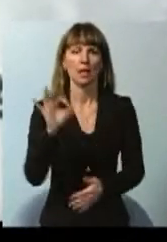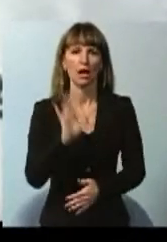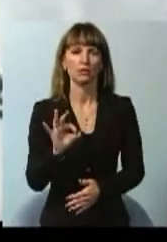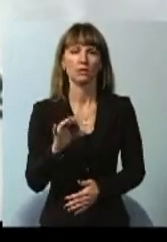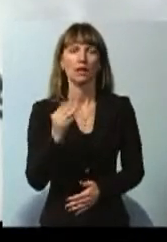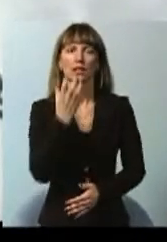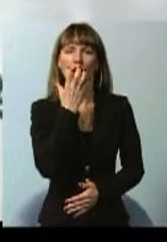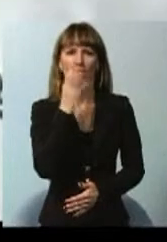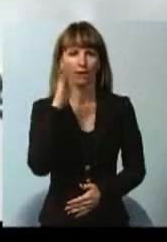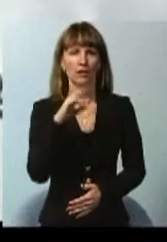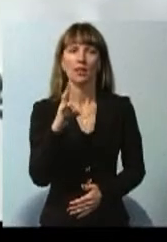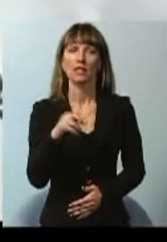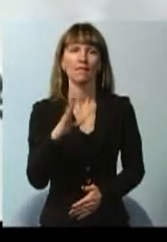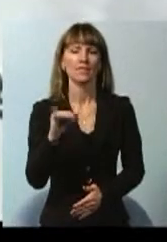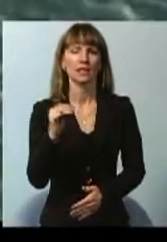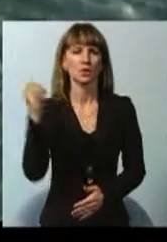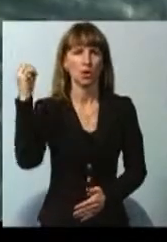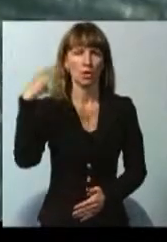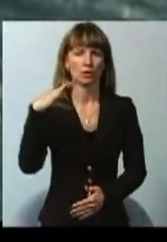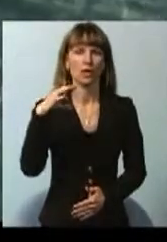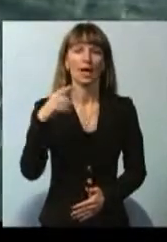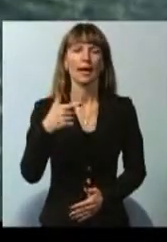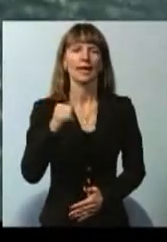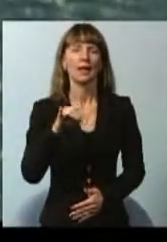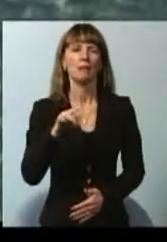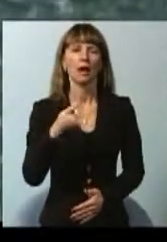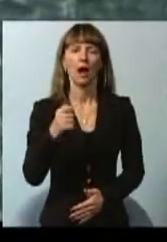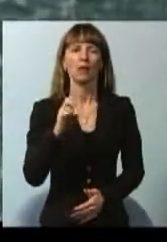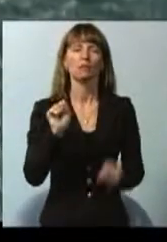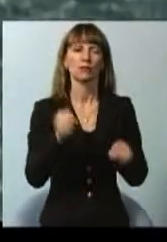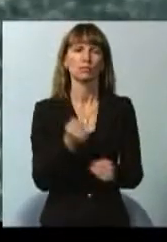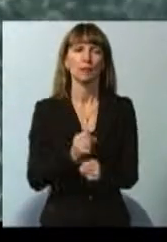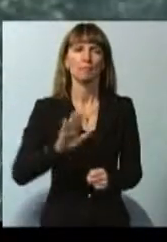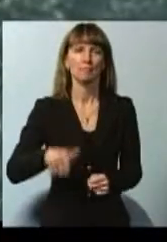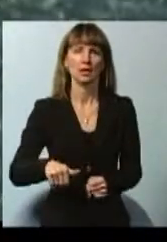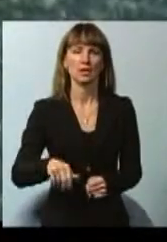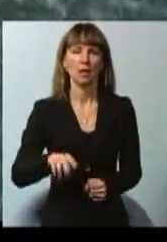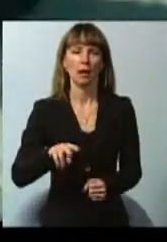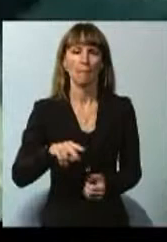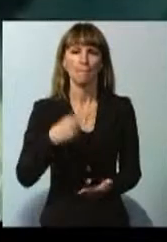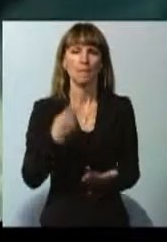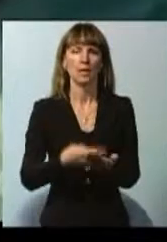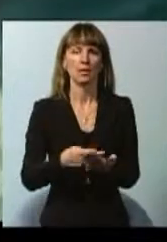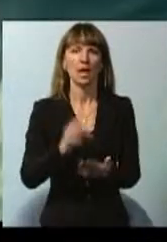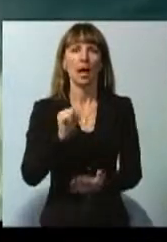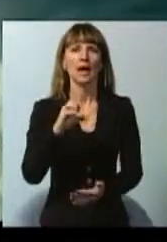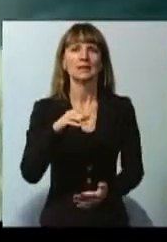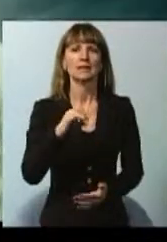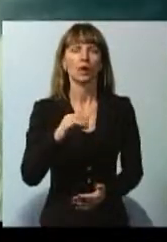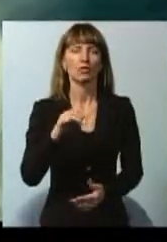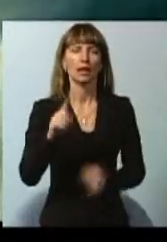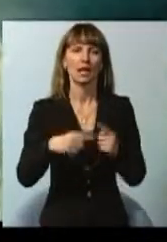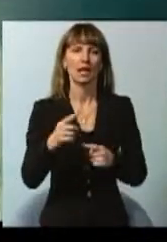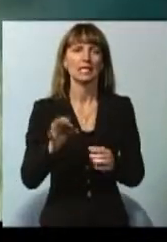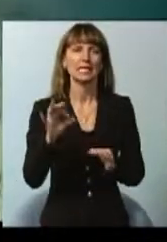і нагрівається вода не від сонячних променів. Гіперган може утворитися після падіння великого астероїда чи комети,